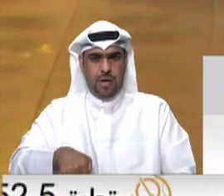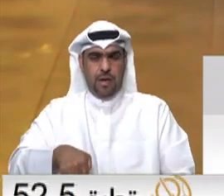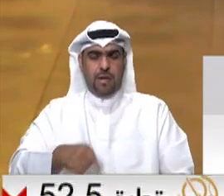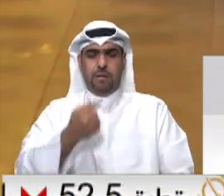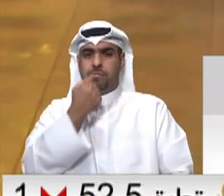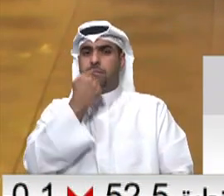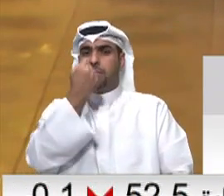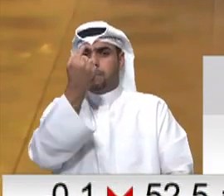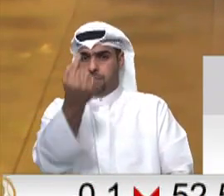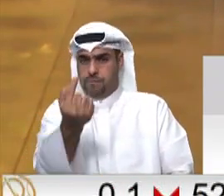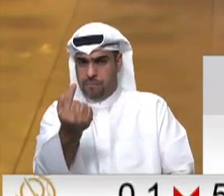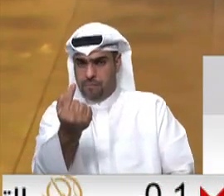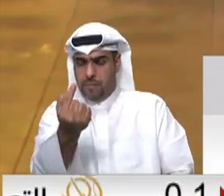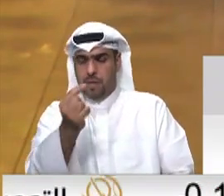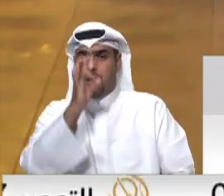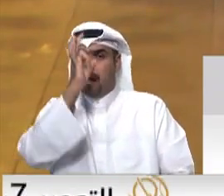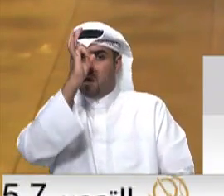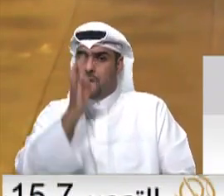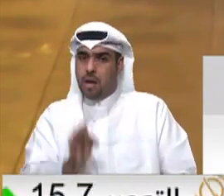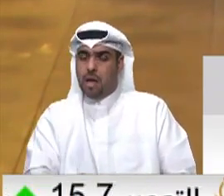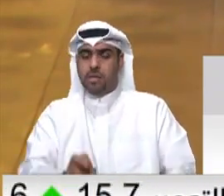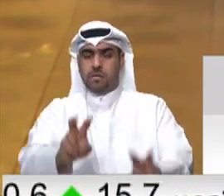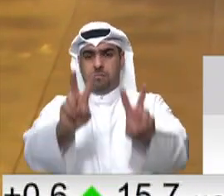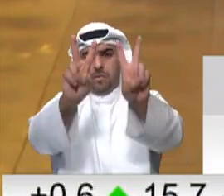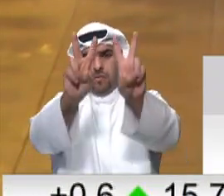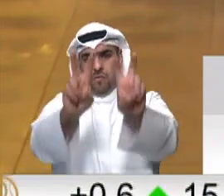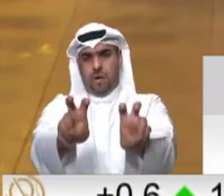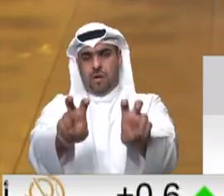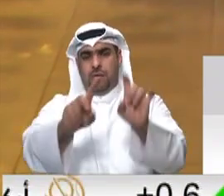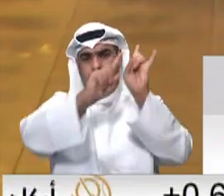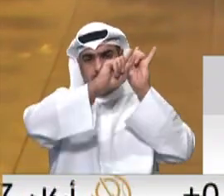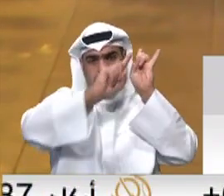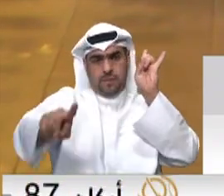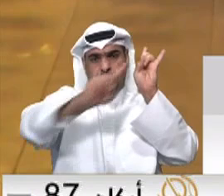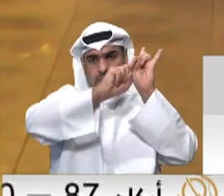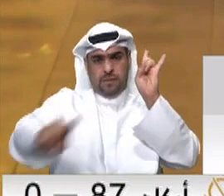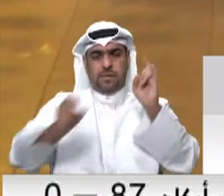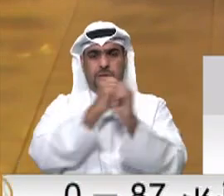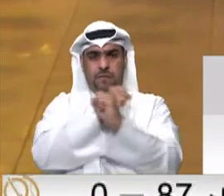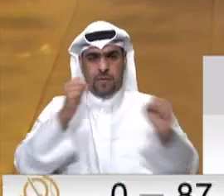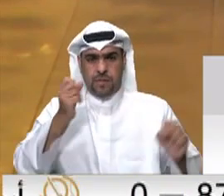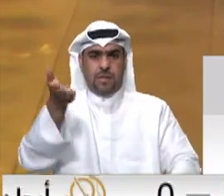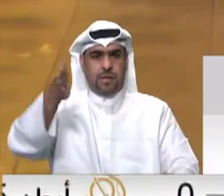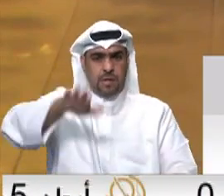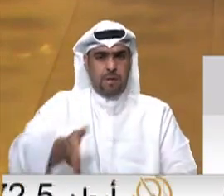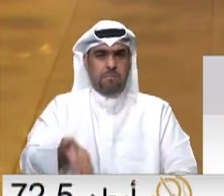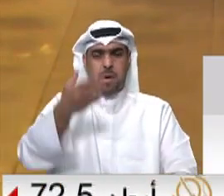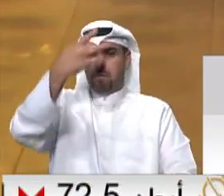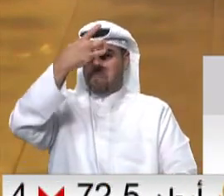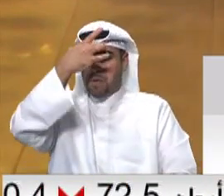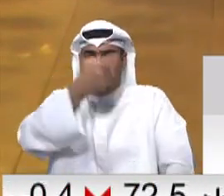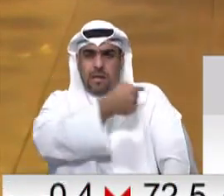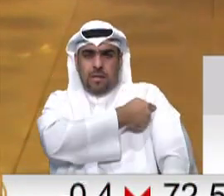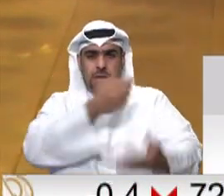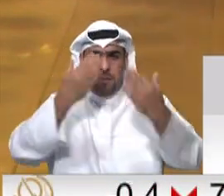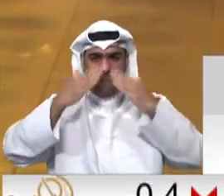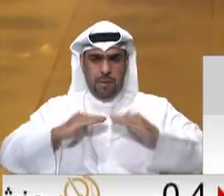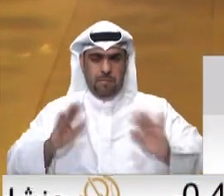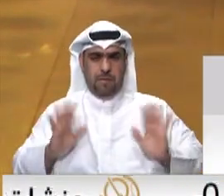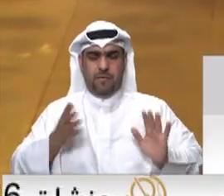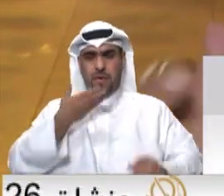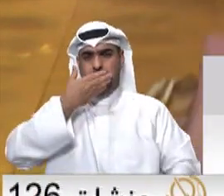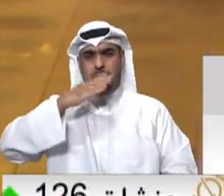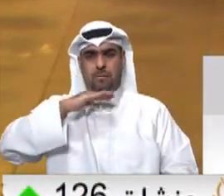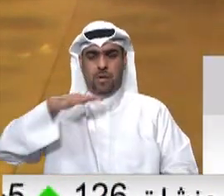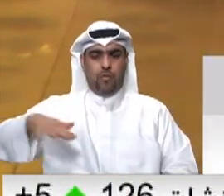ووقف اطلاق النار في غزة ووقف الانتهاكات على حقوق الإنسان، وقد تبنت المجموعة العربية هذا المقترح، والحمد لله رب العالمين